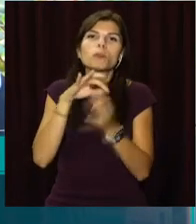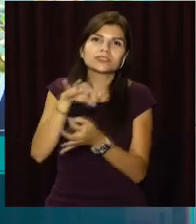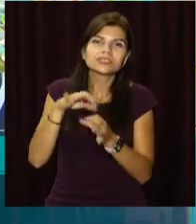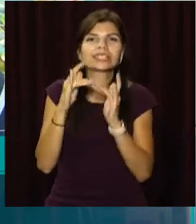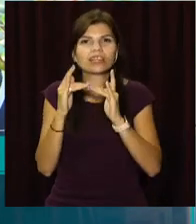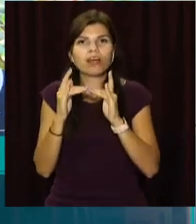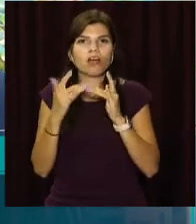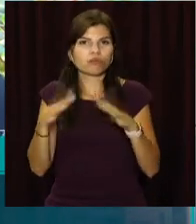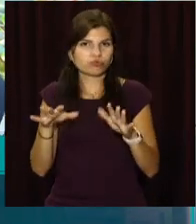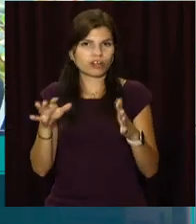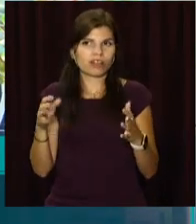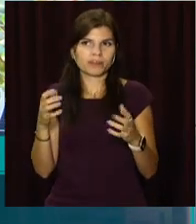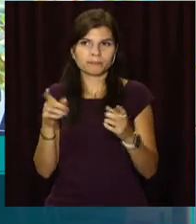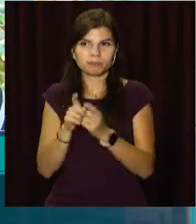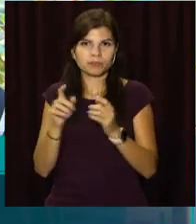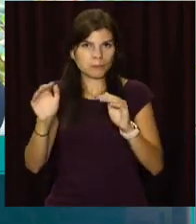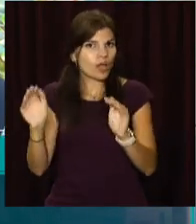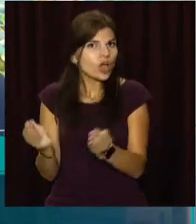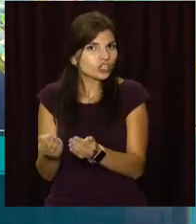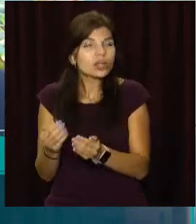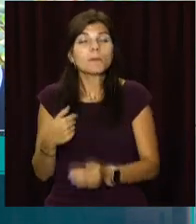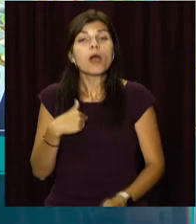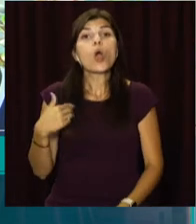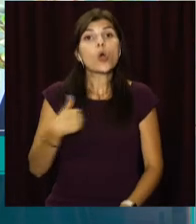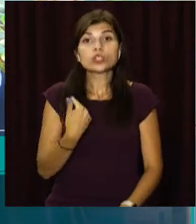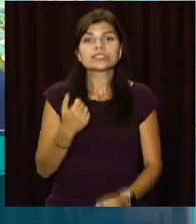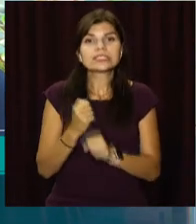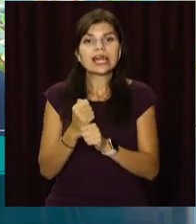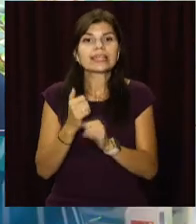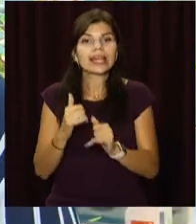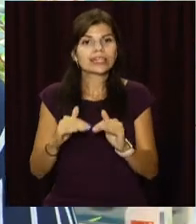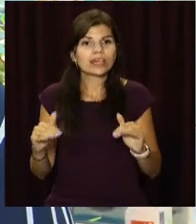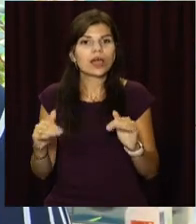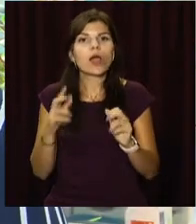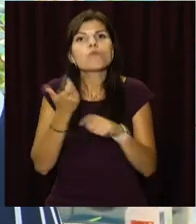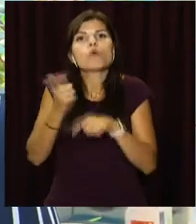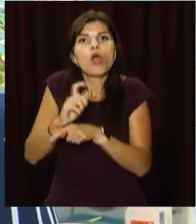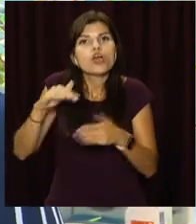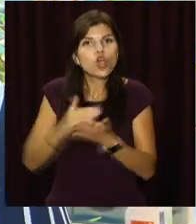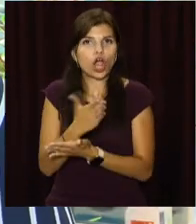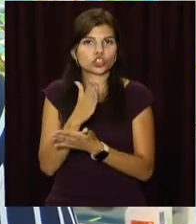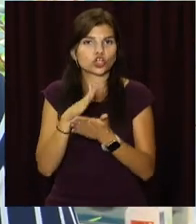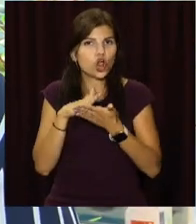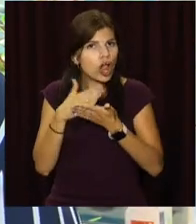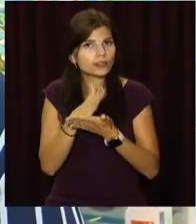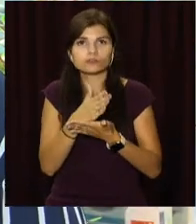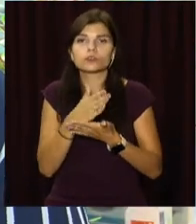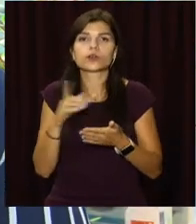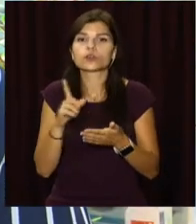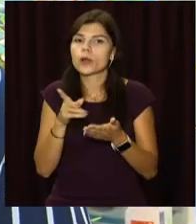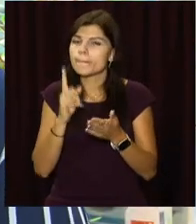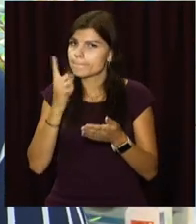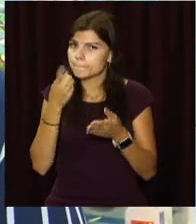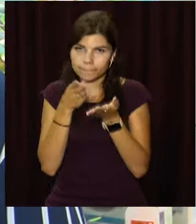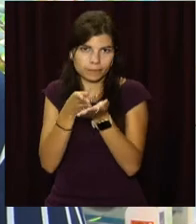себе ізжила. І нам, звісно ж, хотілося зробити для дітей більш якісну услугу, которая будет направлена в